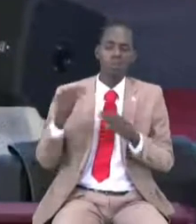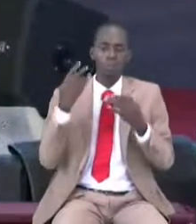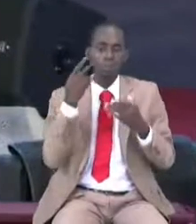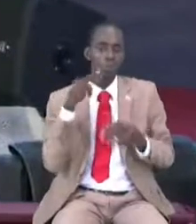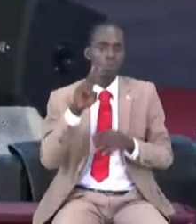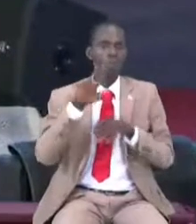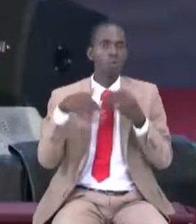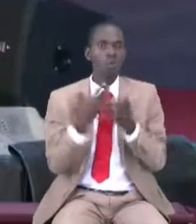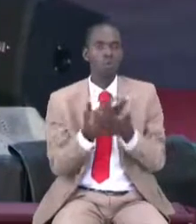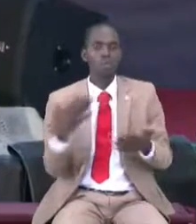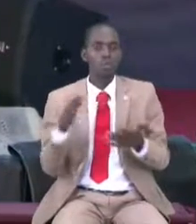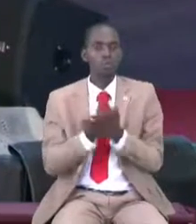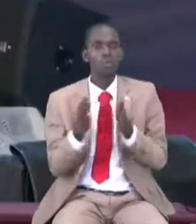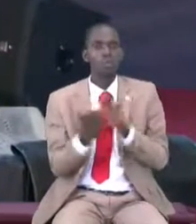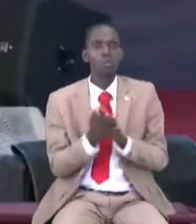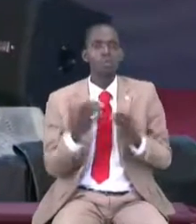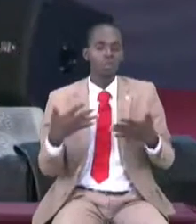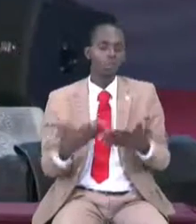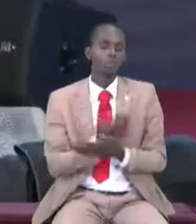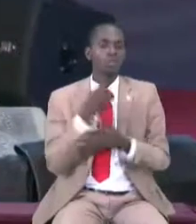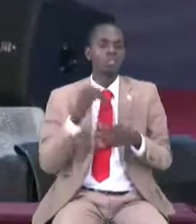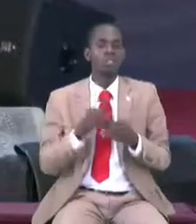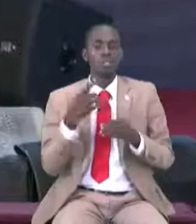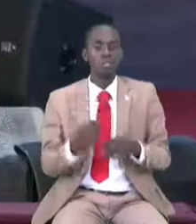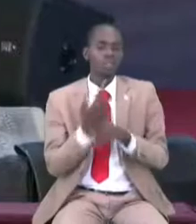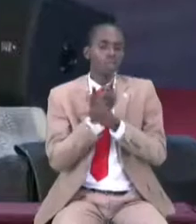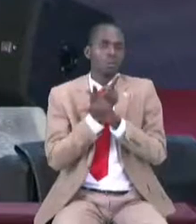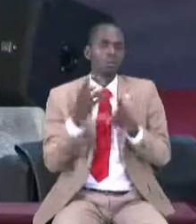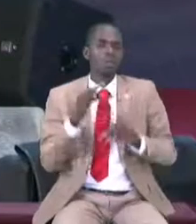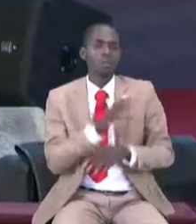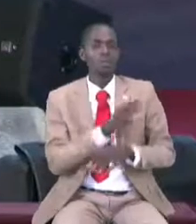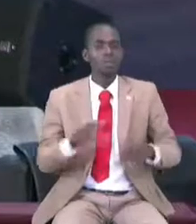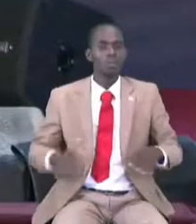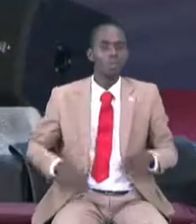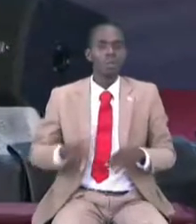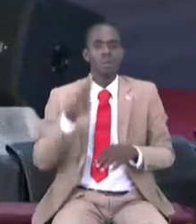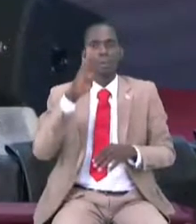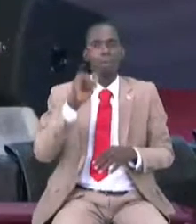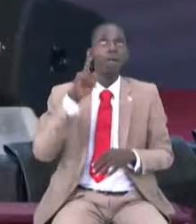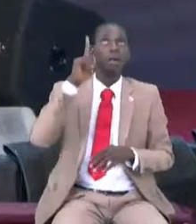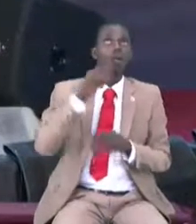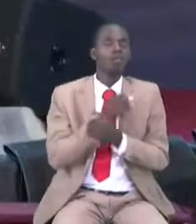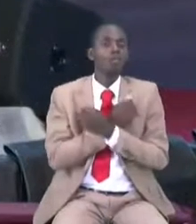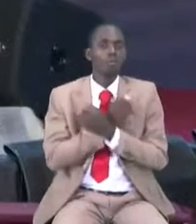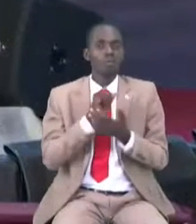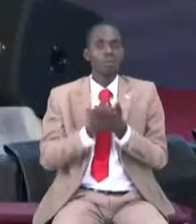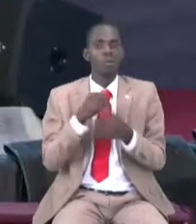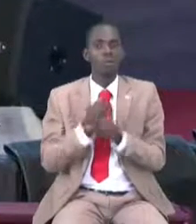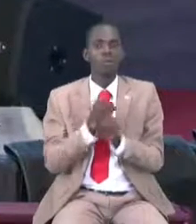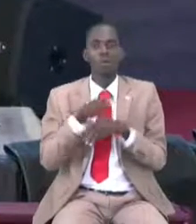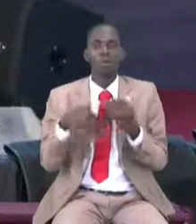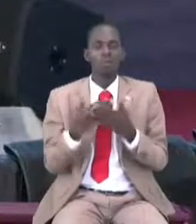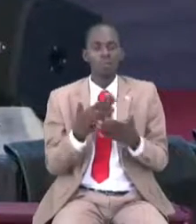Christ par son amour qui rend toutes choses nouvelles en nous. Et le verset 21